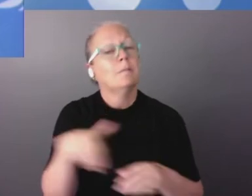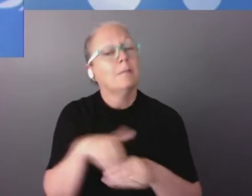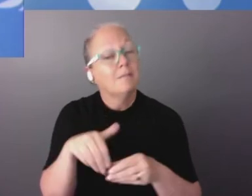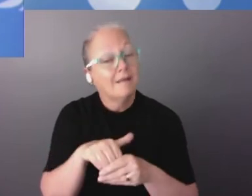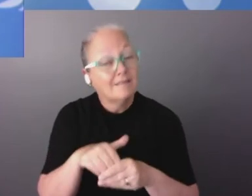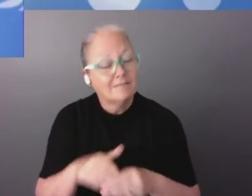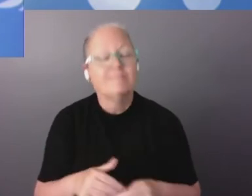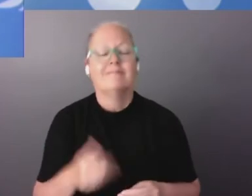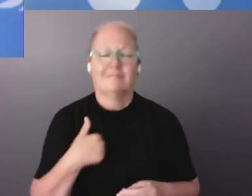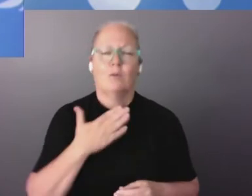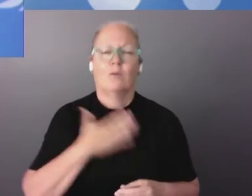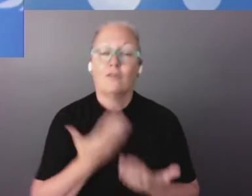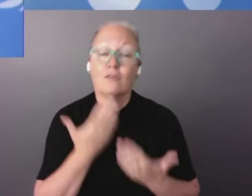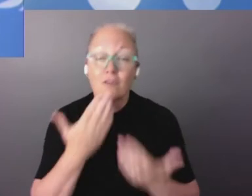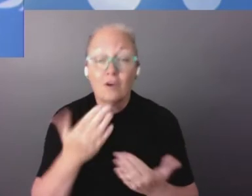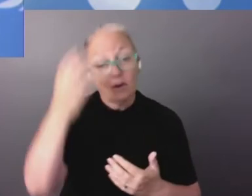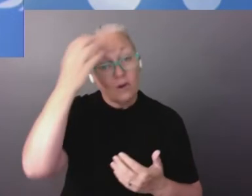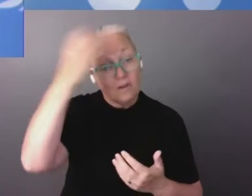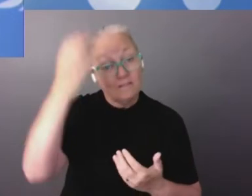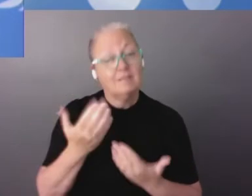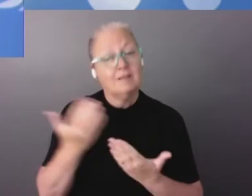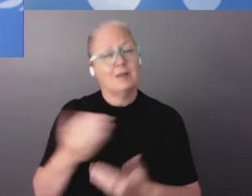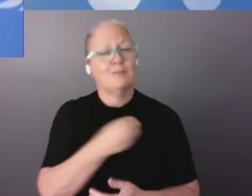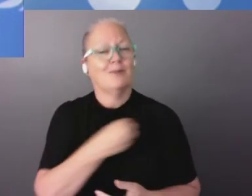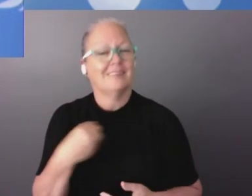جذوري هي من بولندا،